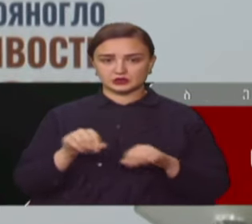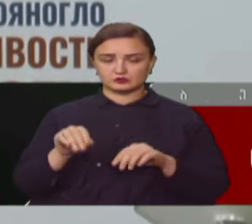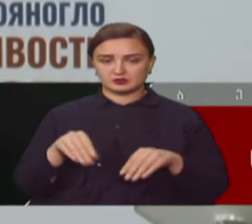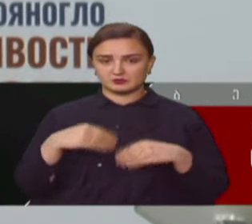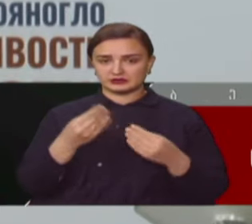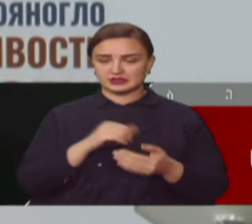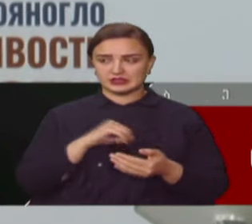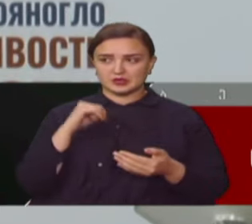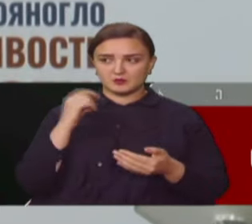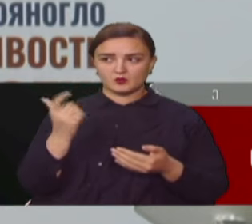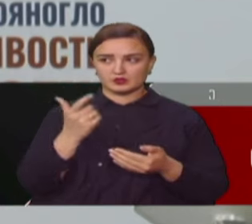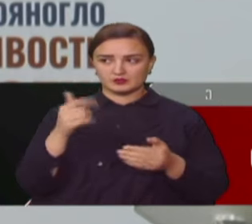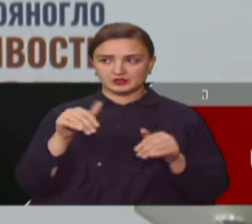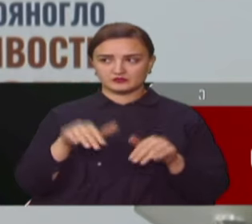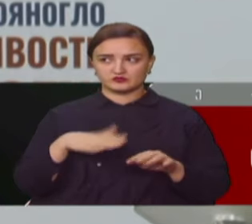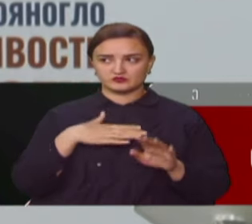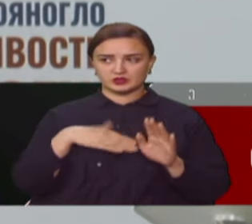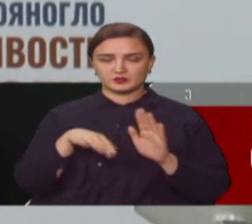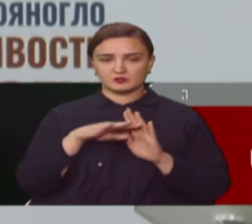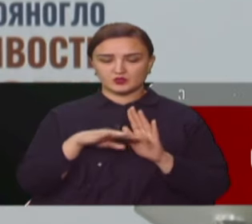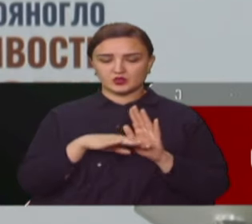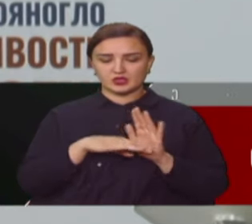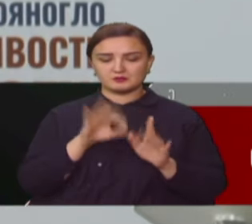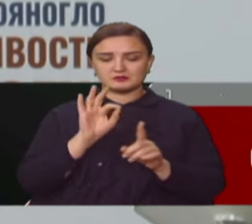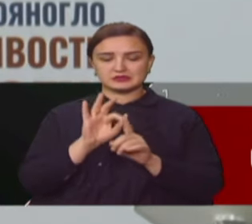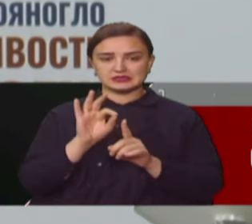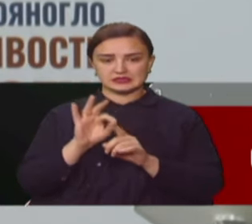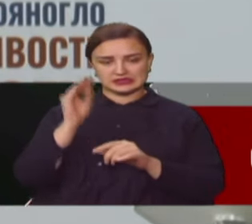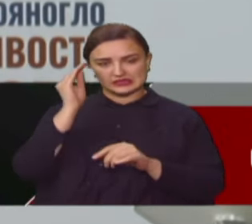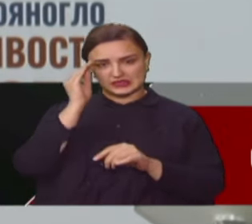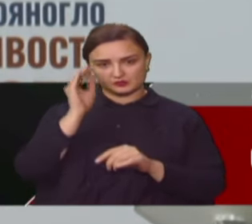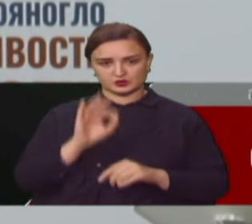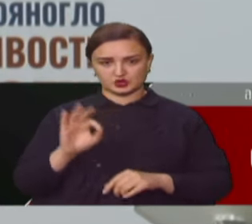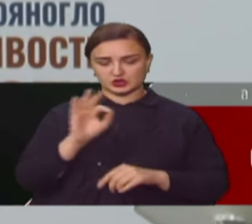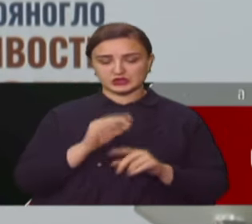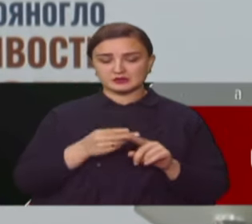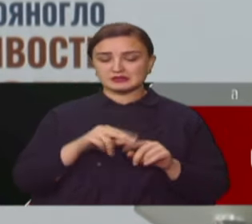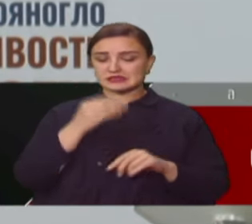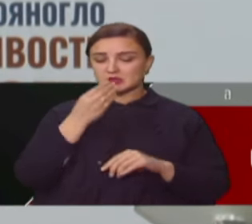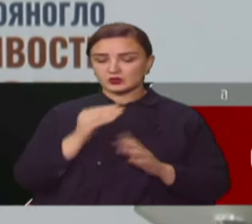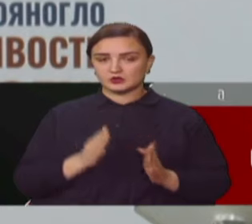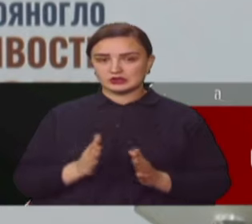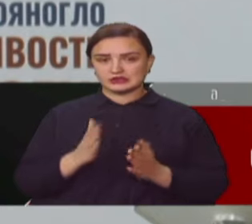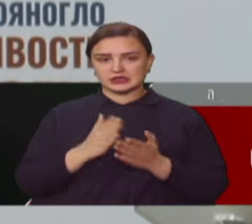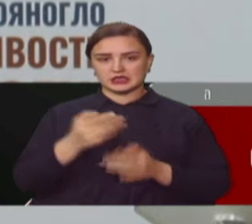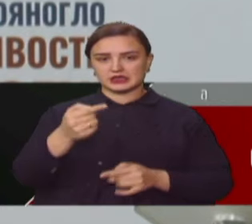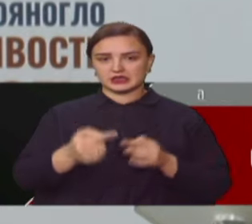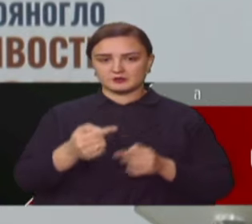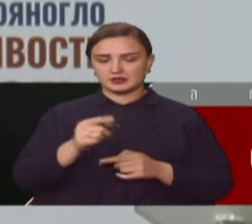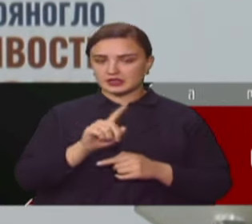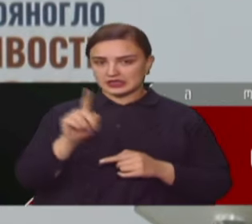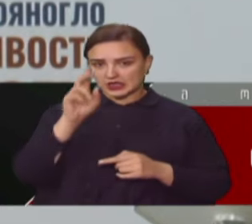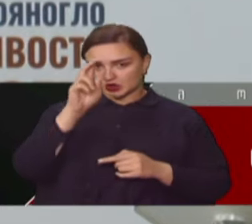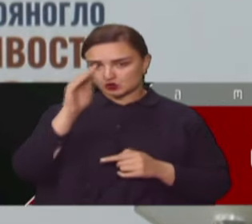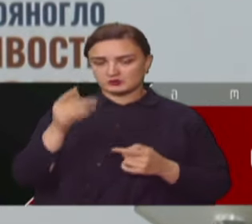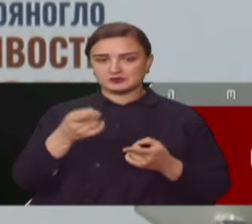Gaketon Daskna, Cuen Șesa Hep, Cueni programe bis, Mizne bisa da idee bis Șesa Hep. Am istui sau că te zogzat debate bia, magram araheli suplebaze Damo